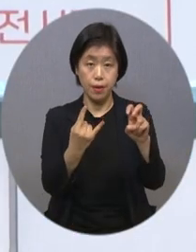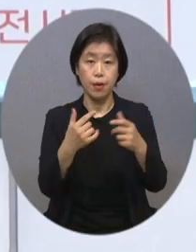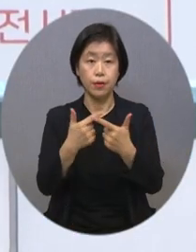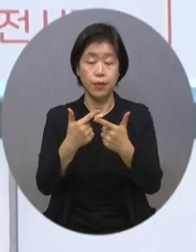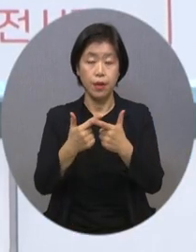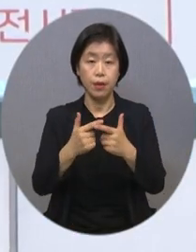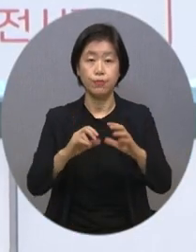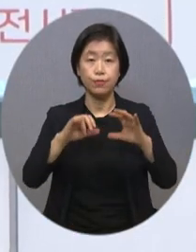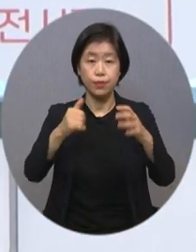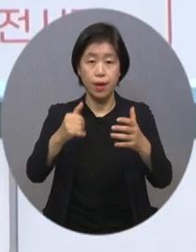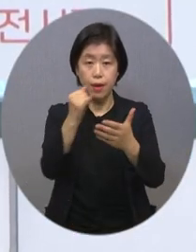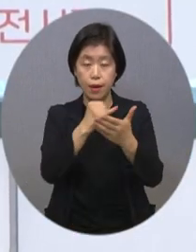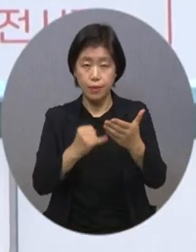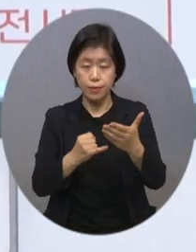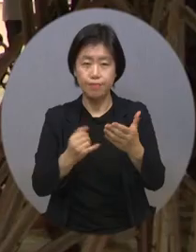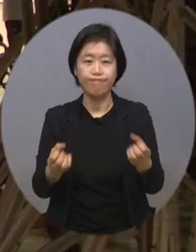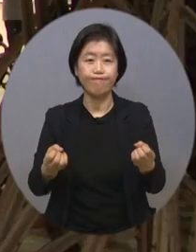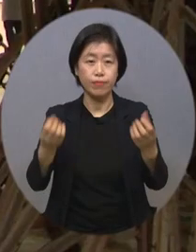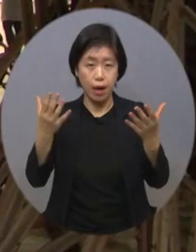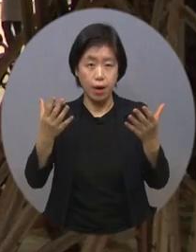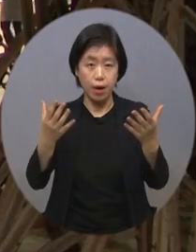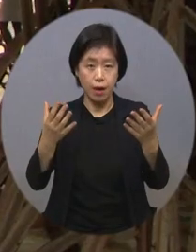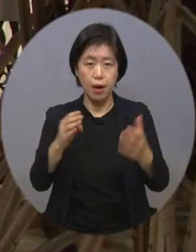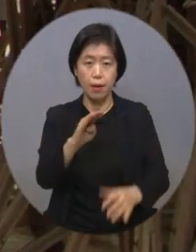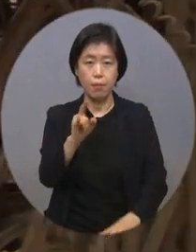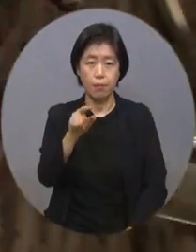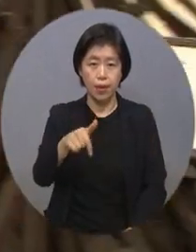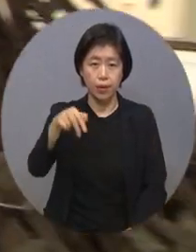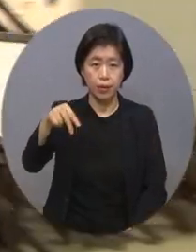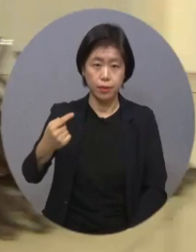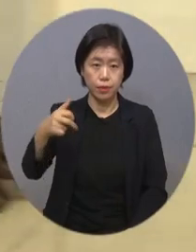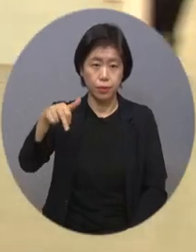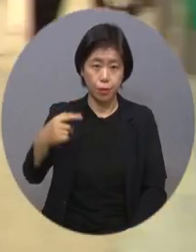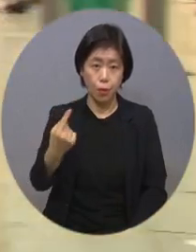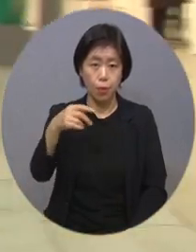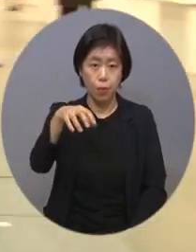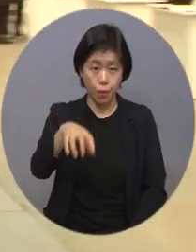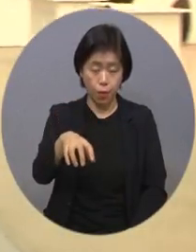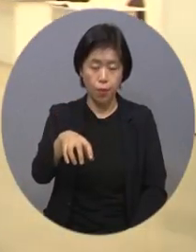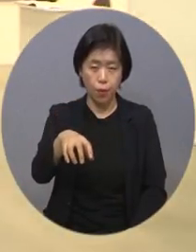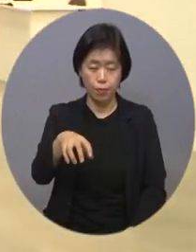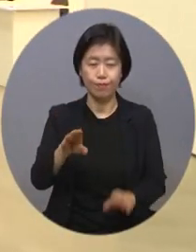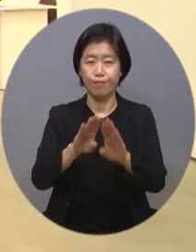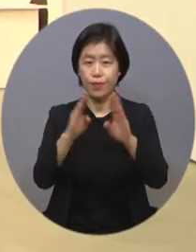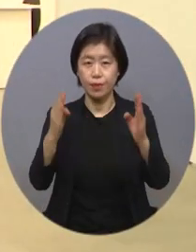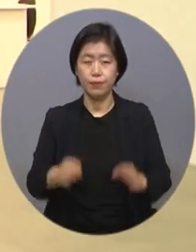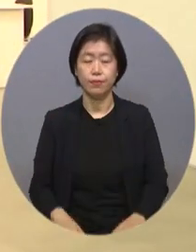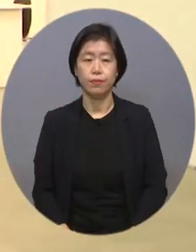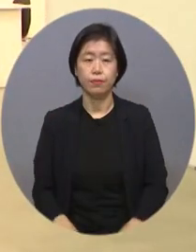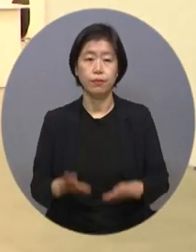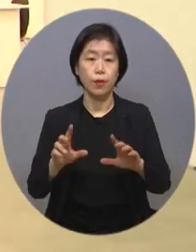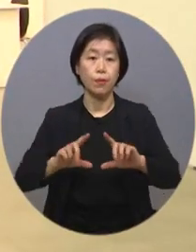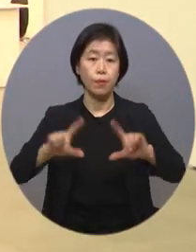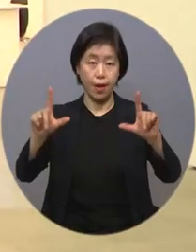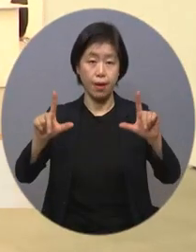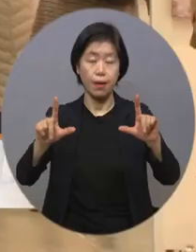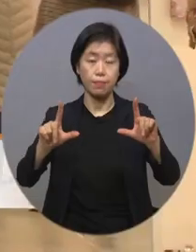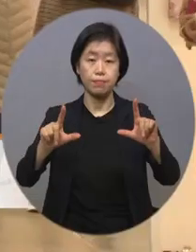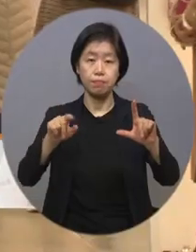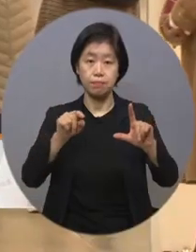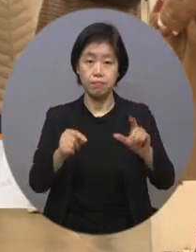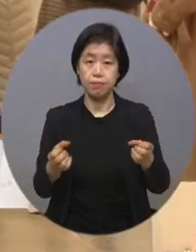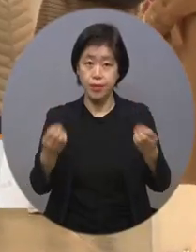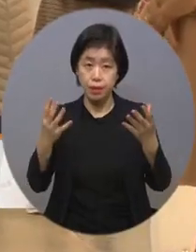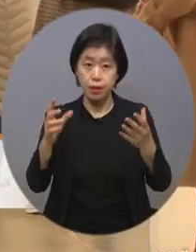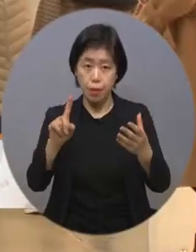아트 페어 가 지난 2일 부산 해운대 벡스코 체 2000 시장에서 개최했습니다 올해 부산 국제 아트페어에 는 이어지는 순간